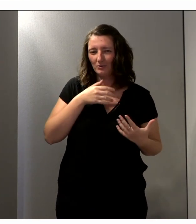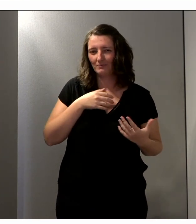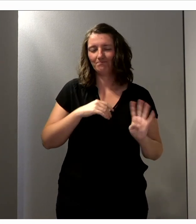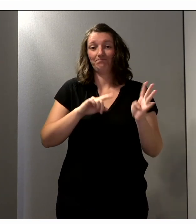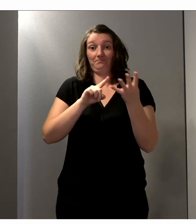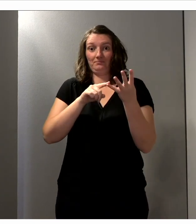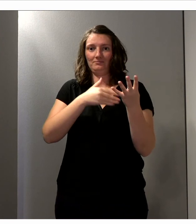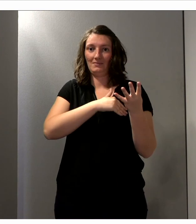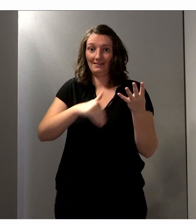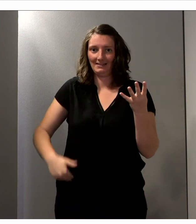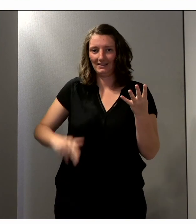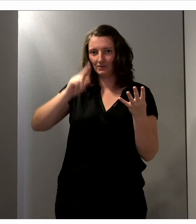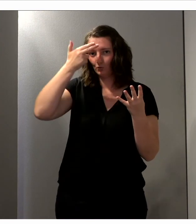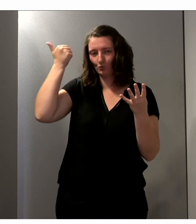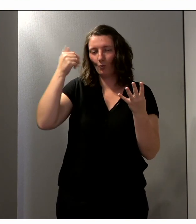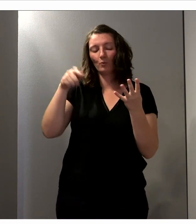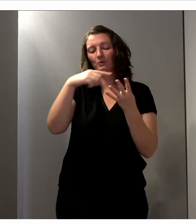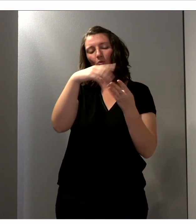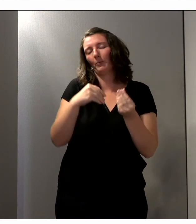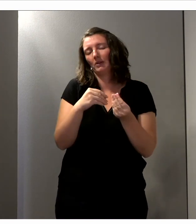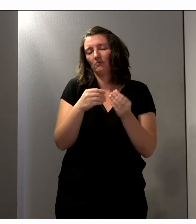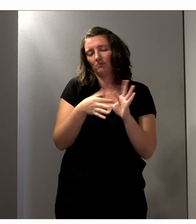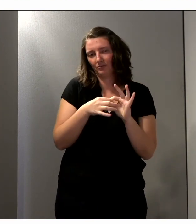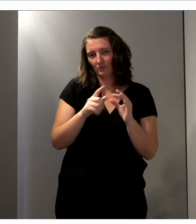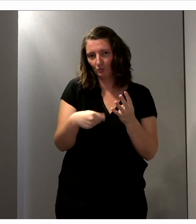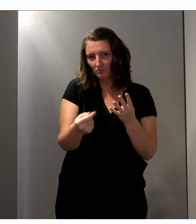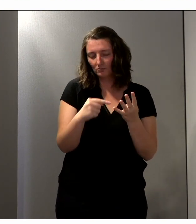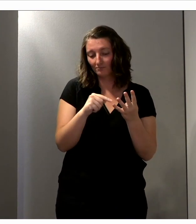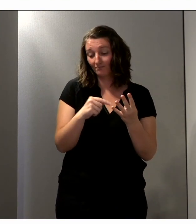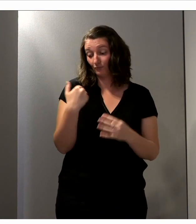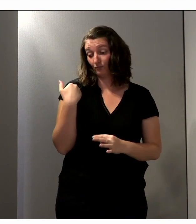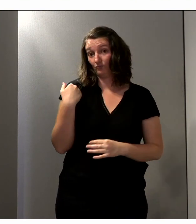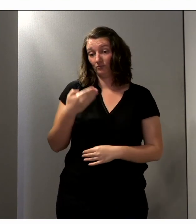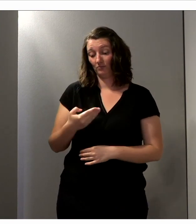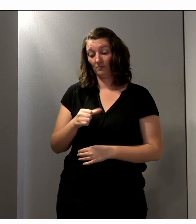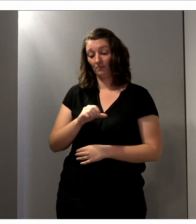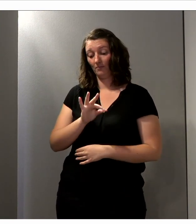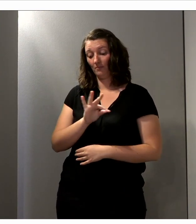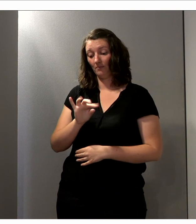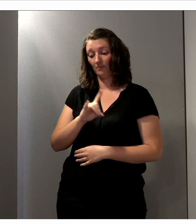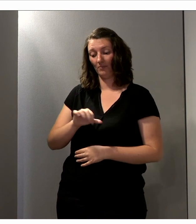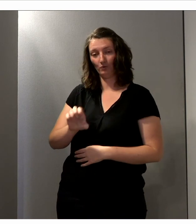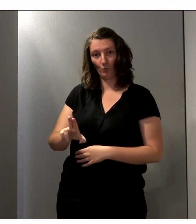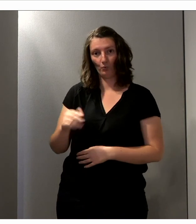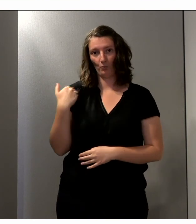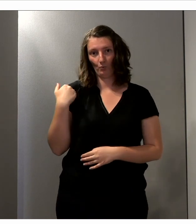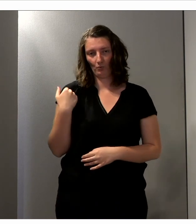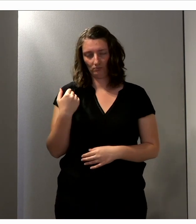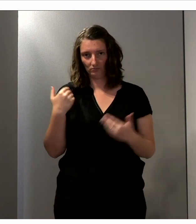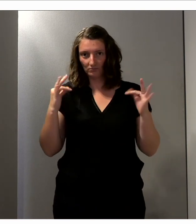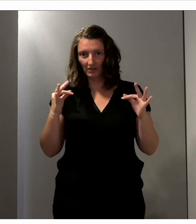lien avec les précédentes. Et Mathieu l'évoquait justement précédemment, c'est celle du sentiment